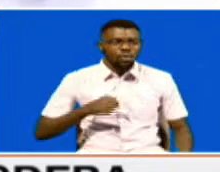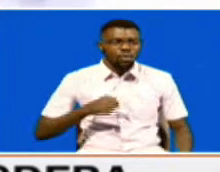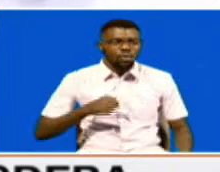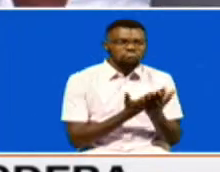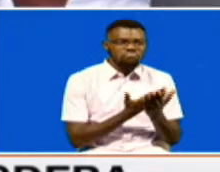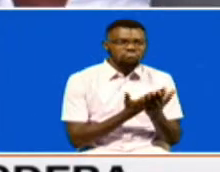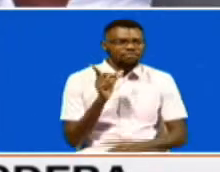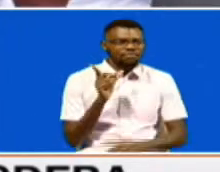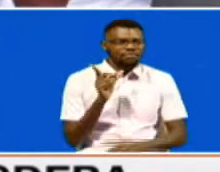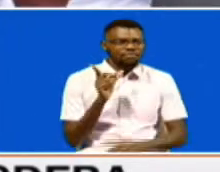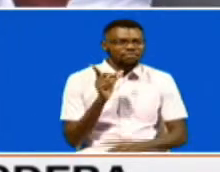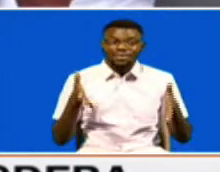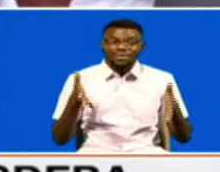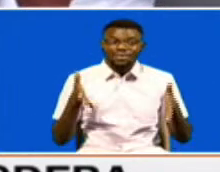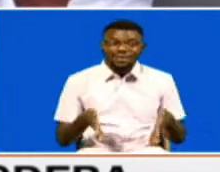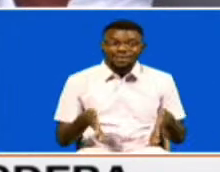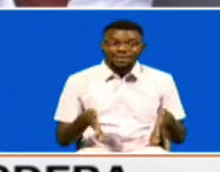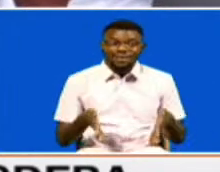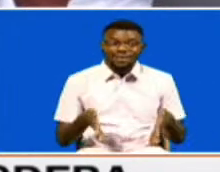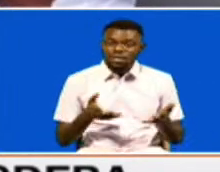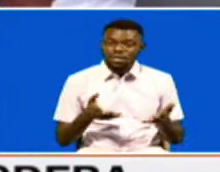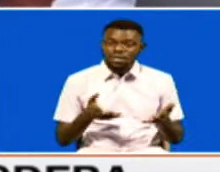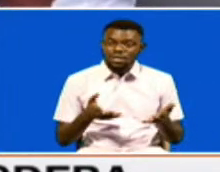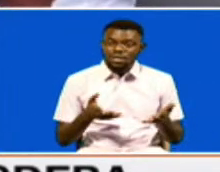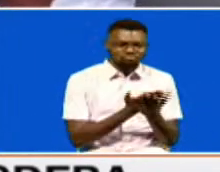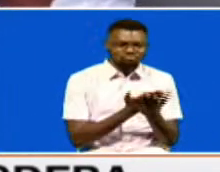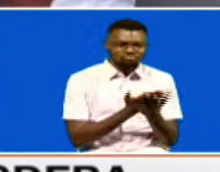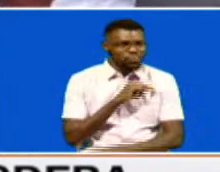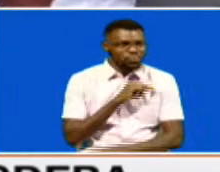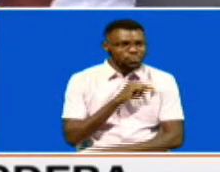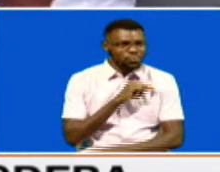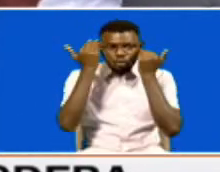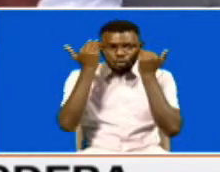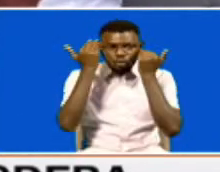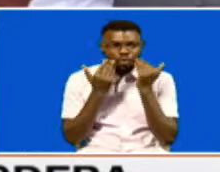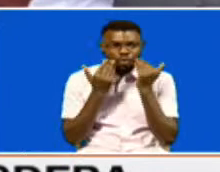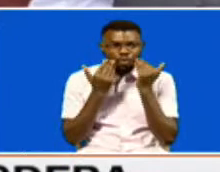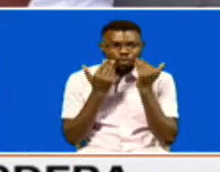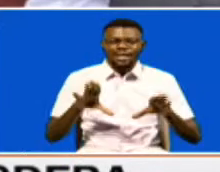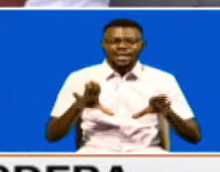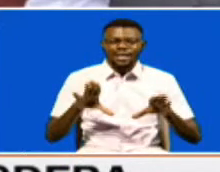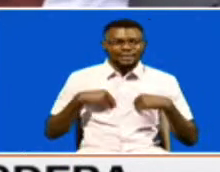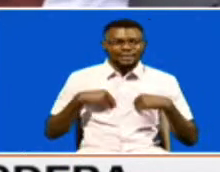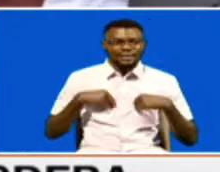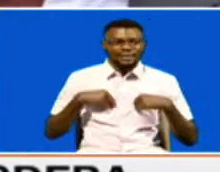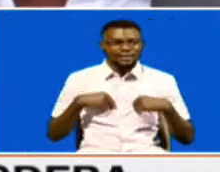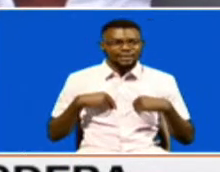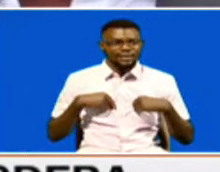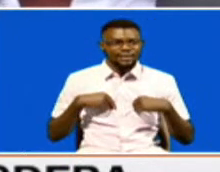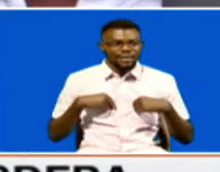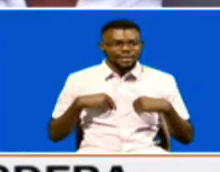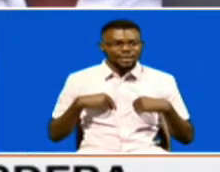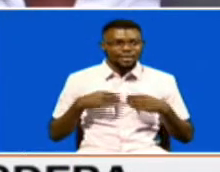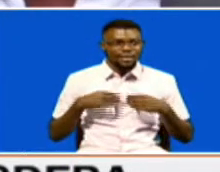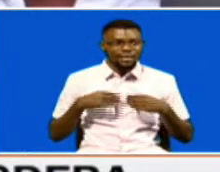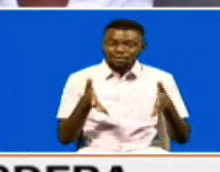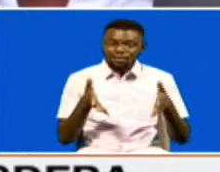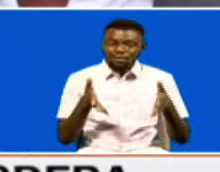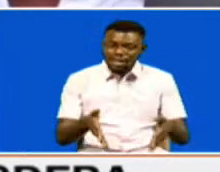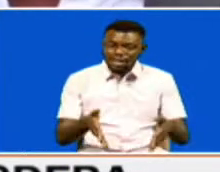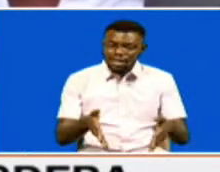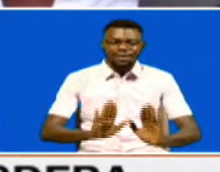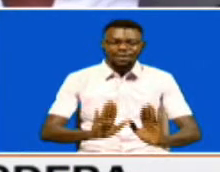granted pending appeal. The most important thing is that I'm still the MP of